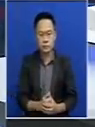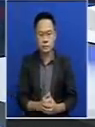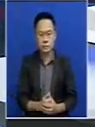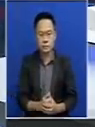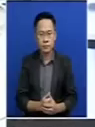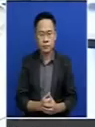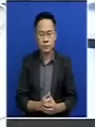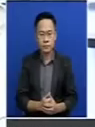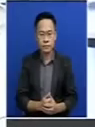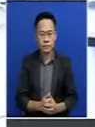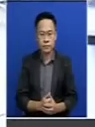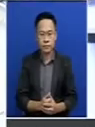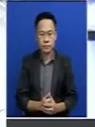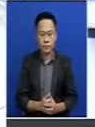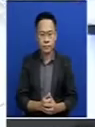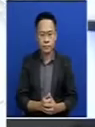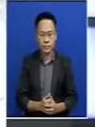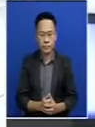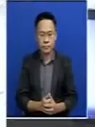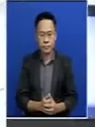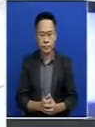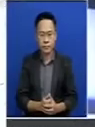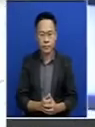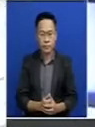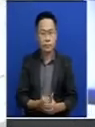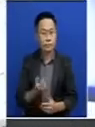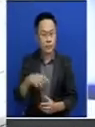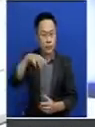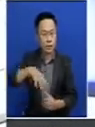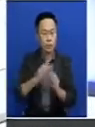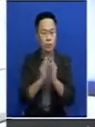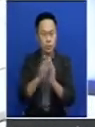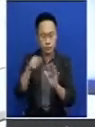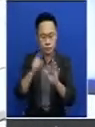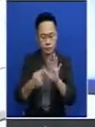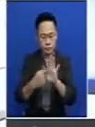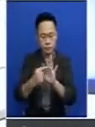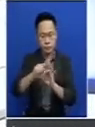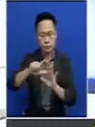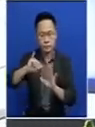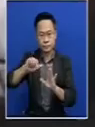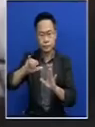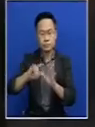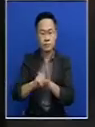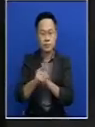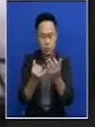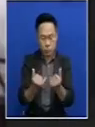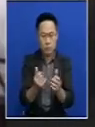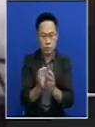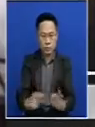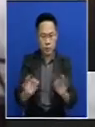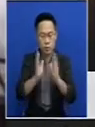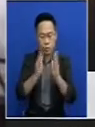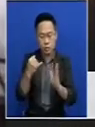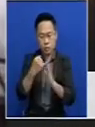คุณยาดาครับเชิญครับ คุณยาดาสวัสดีค่ะ ที่วัดป่าเรไรวรวิหารในวันนี้นะคะถือว่าเป็นความร่วมมือครั้งยิ่งใหญ่